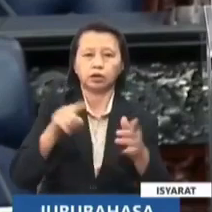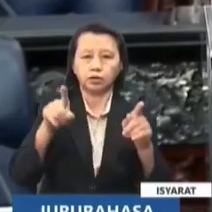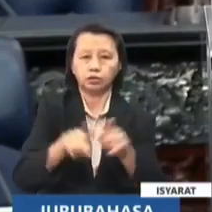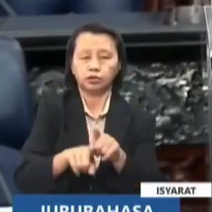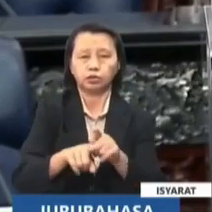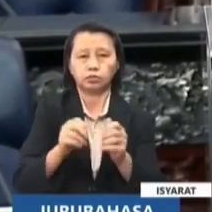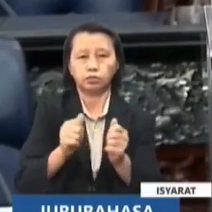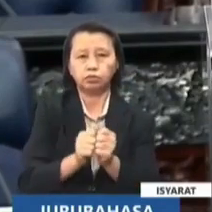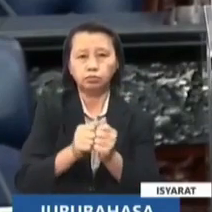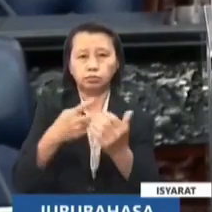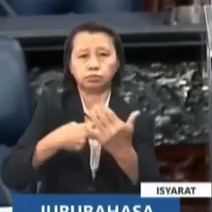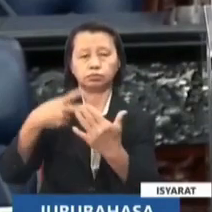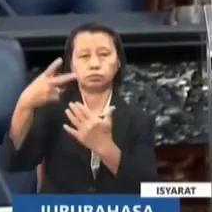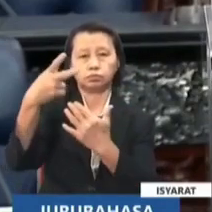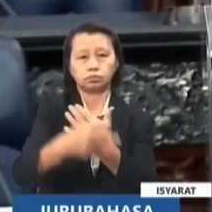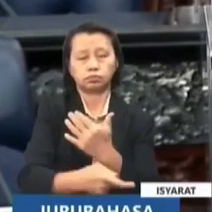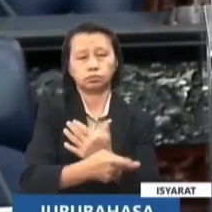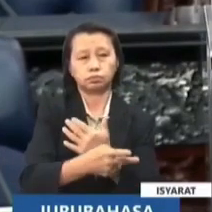dengan inisiatif